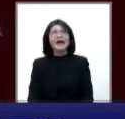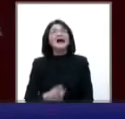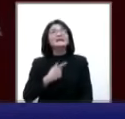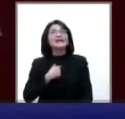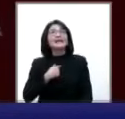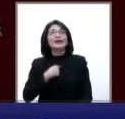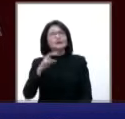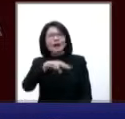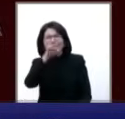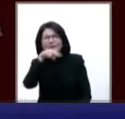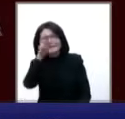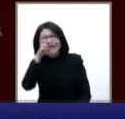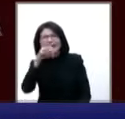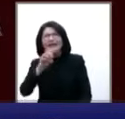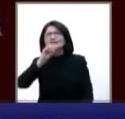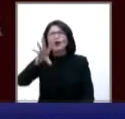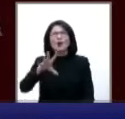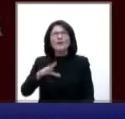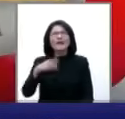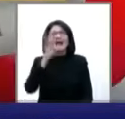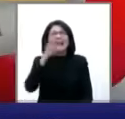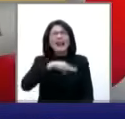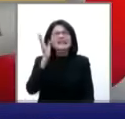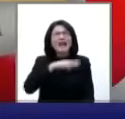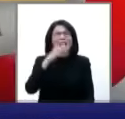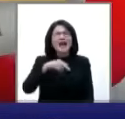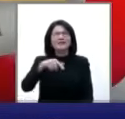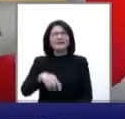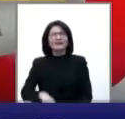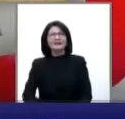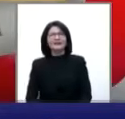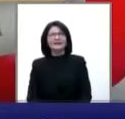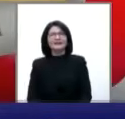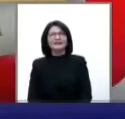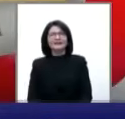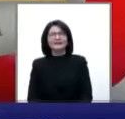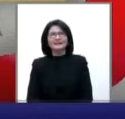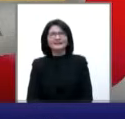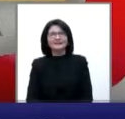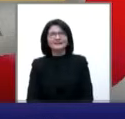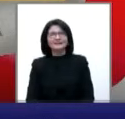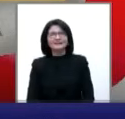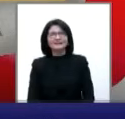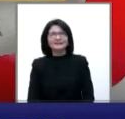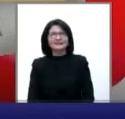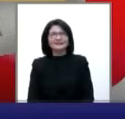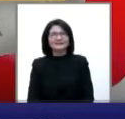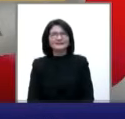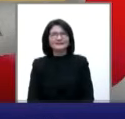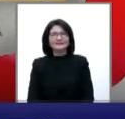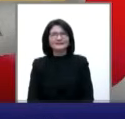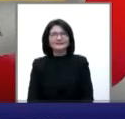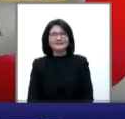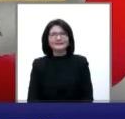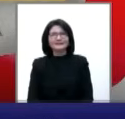statement-statement dari Pak eh Mahfud ya ini menampilkan ada ekspresi mikroekspresi yang disebut dengan konten jadi